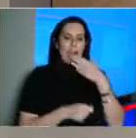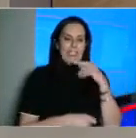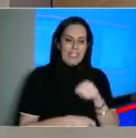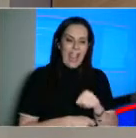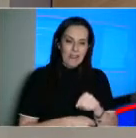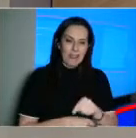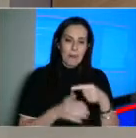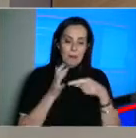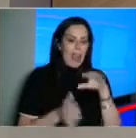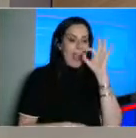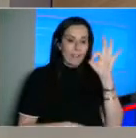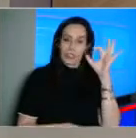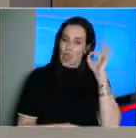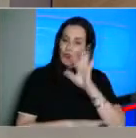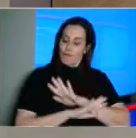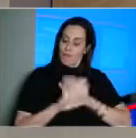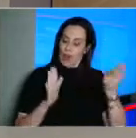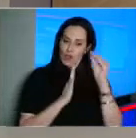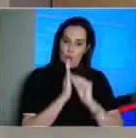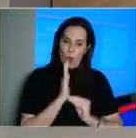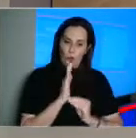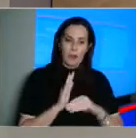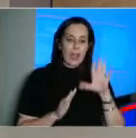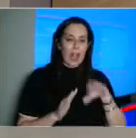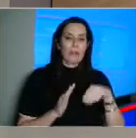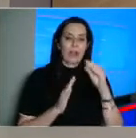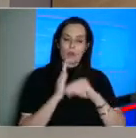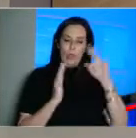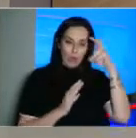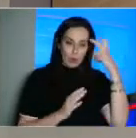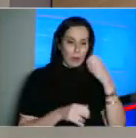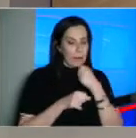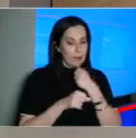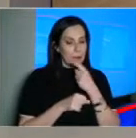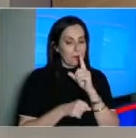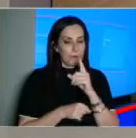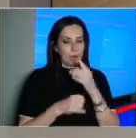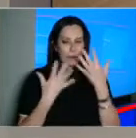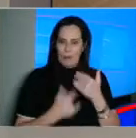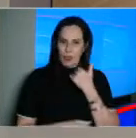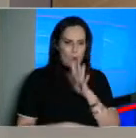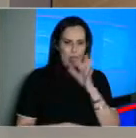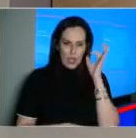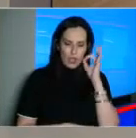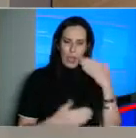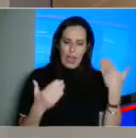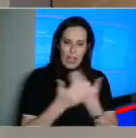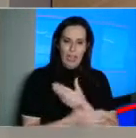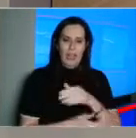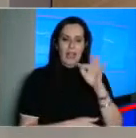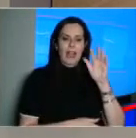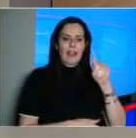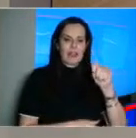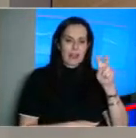ישראל מציגות 0 נשים ברשימות. גם הרשימות הערביות מציגות מספרים גרועים. חדש,